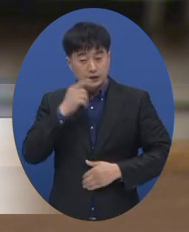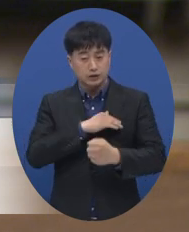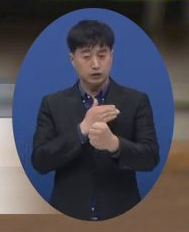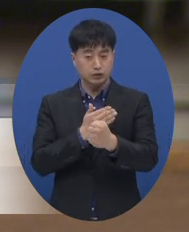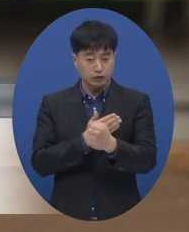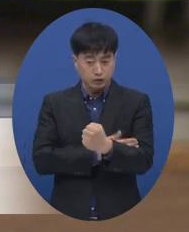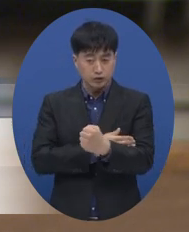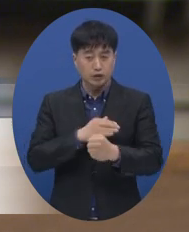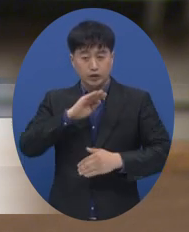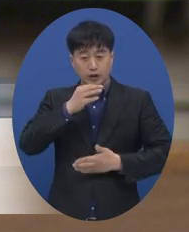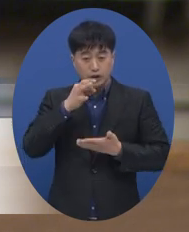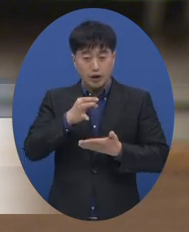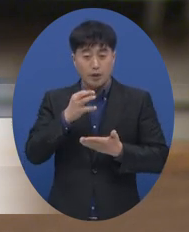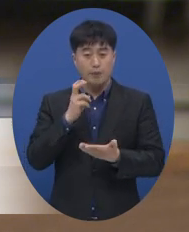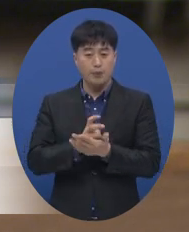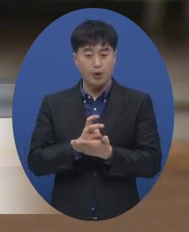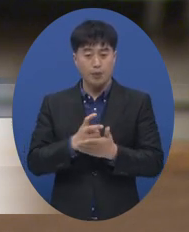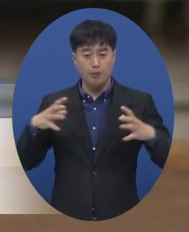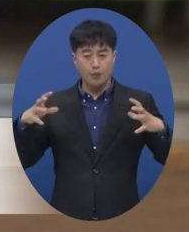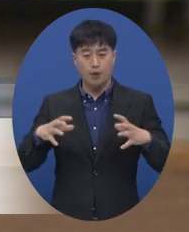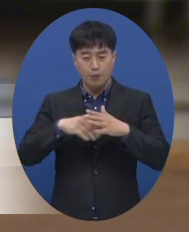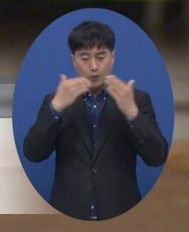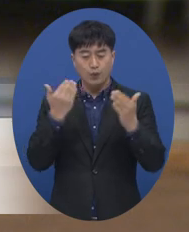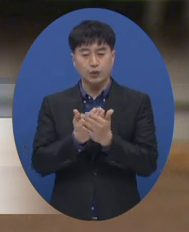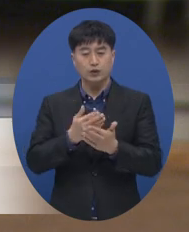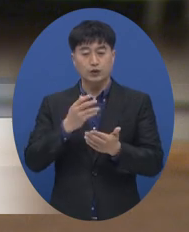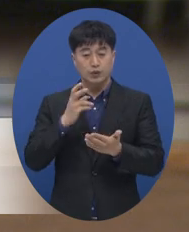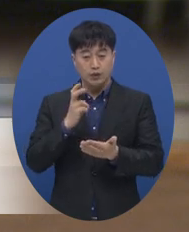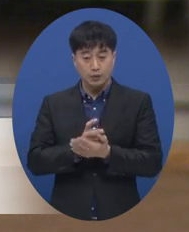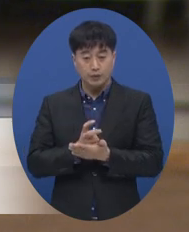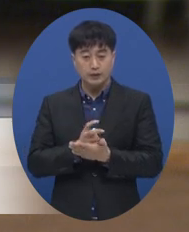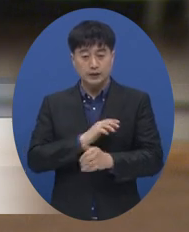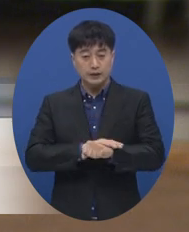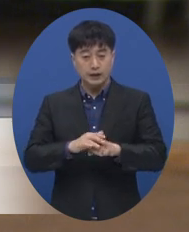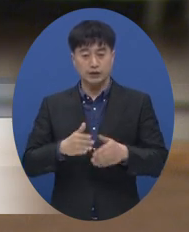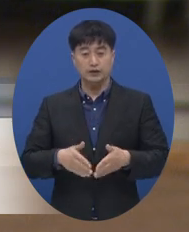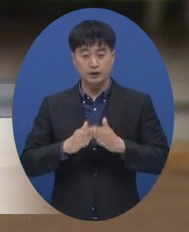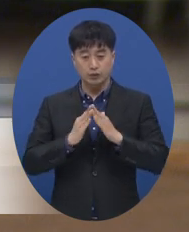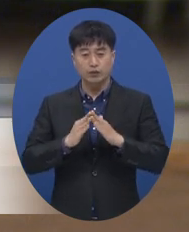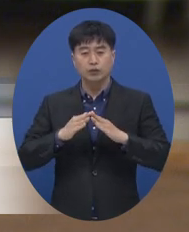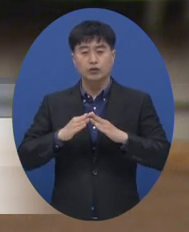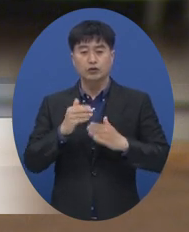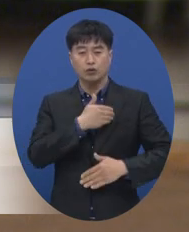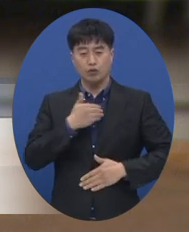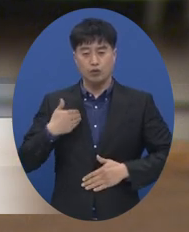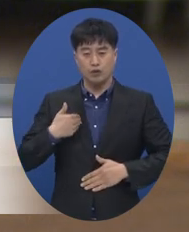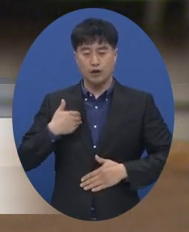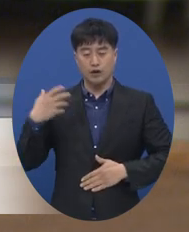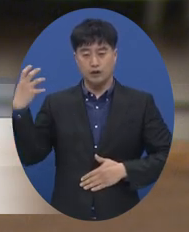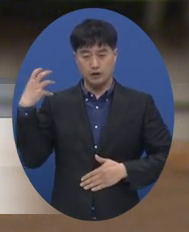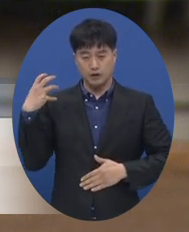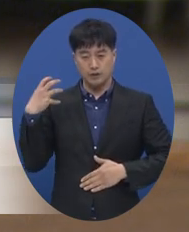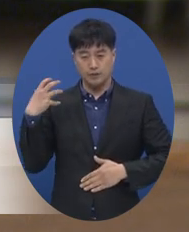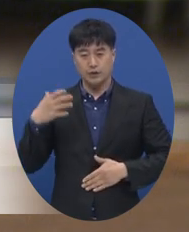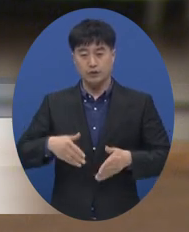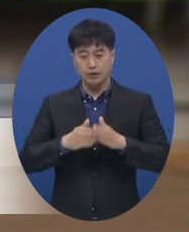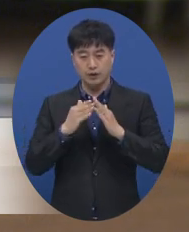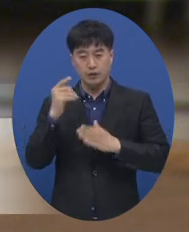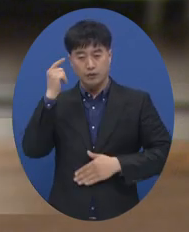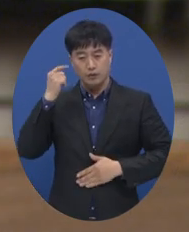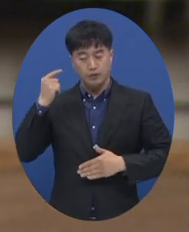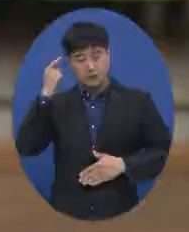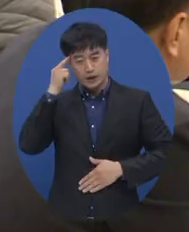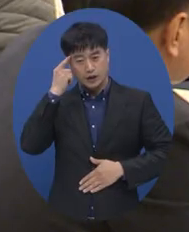법제, 조례 등을 포함한 전반적인 제도가 잘 정비되고 이제 그럴 만한 충분한 역량이 다잘 다져져 있다고